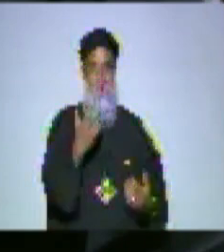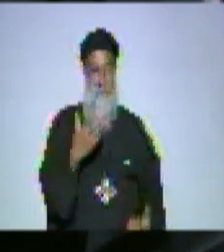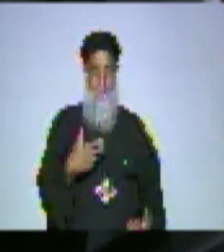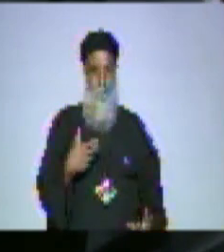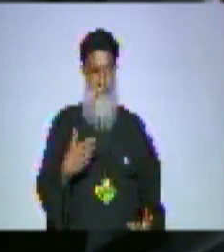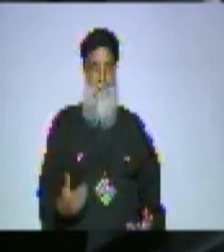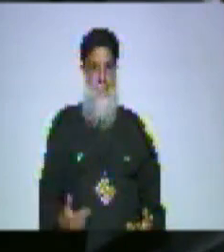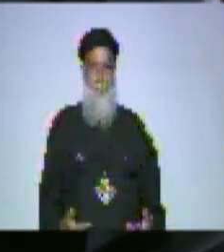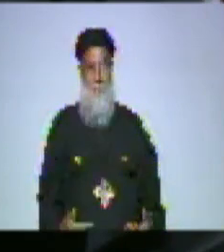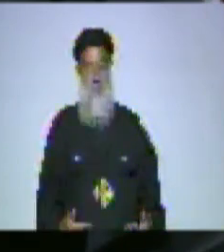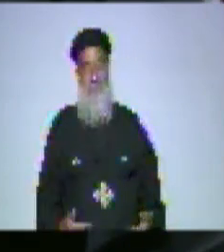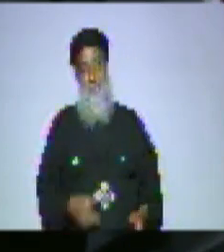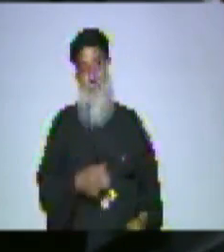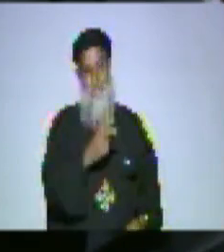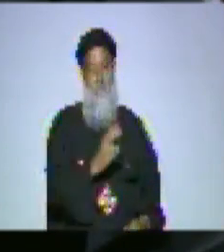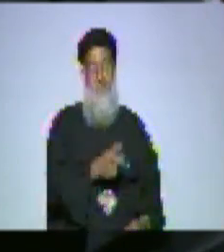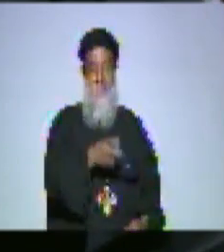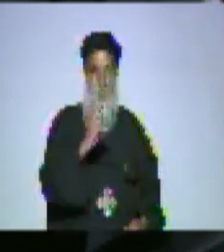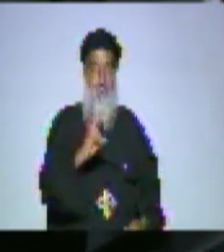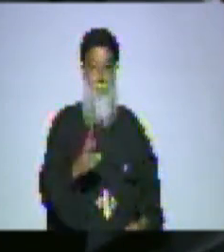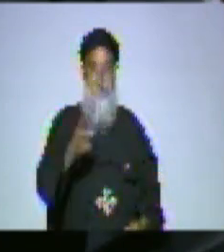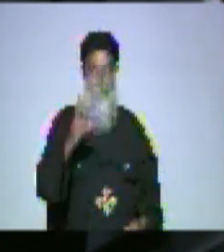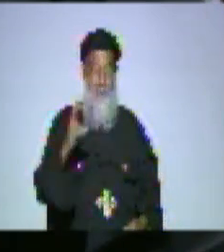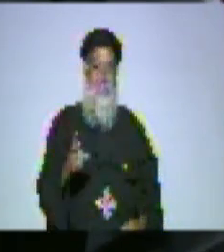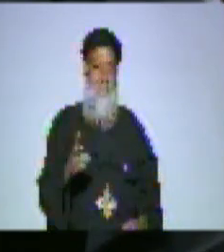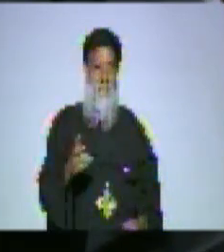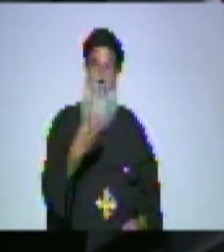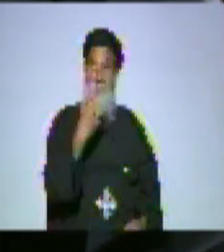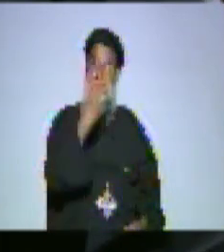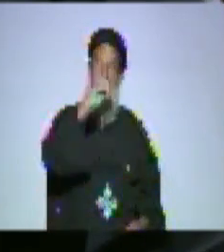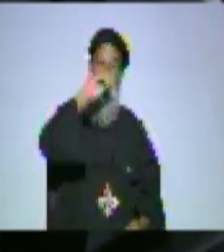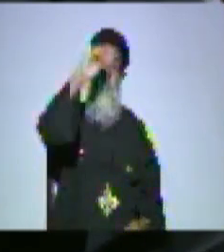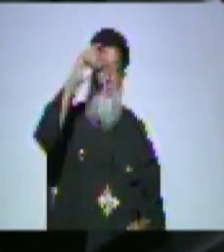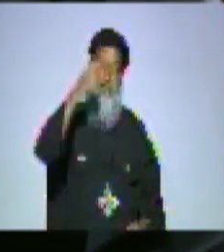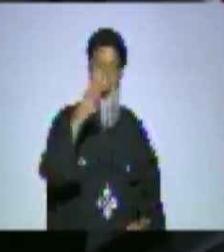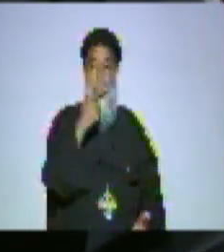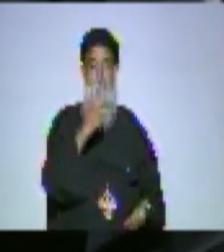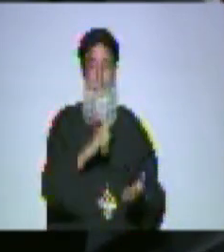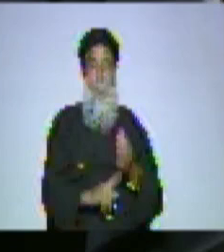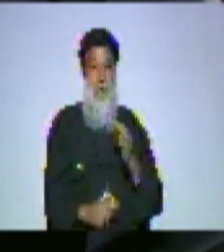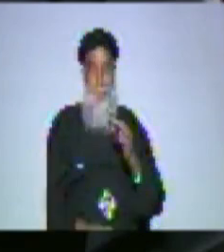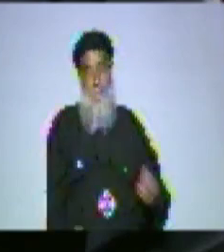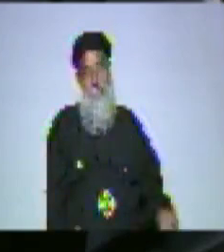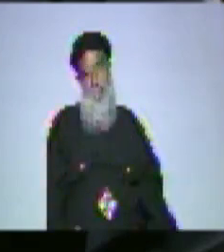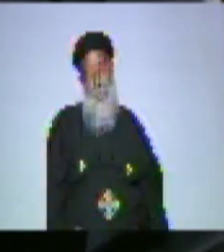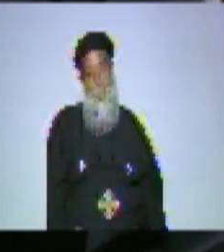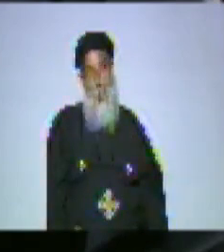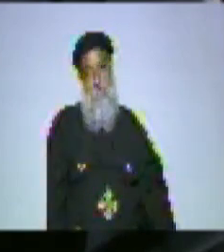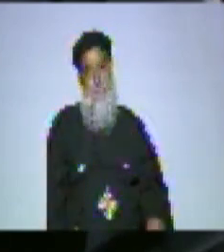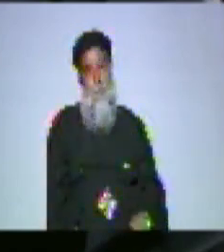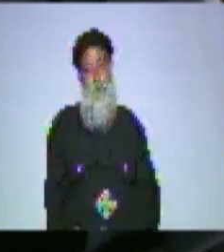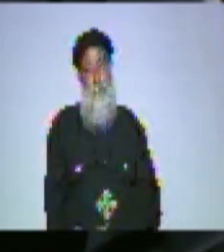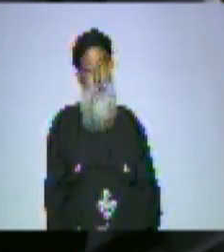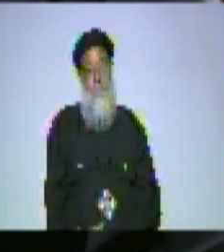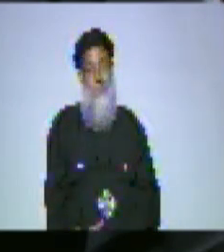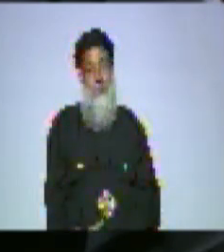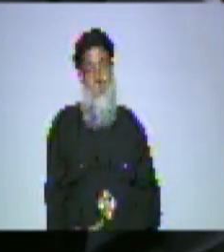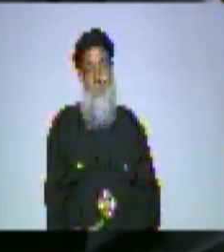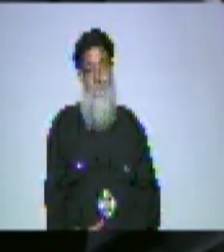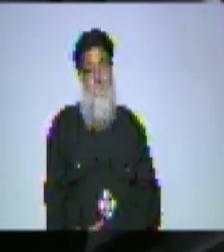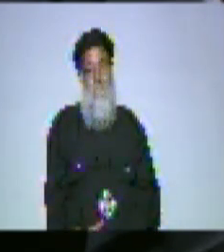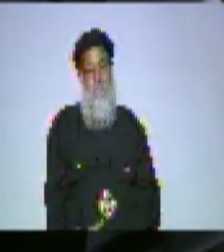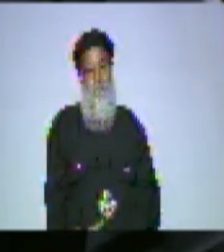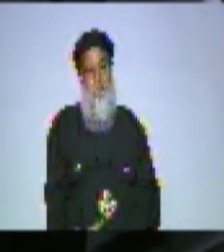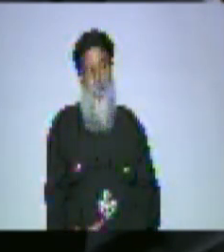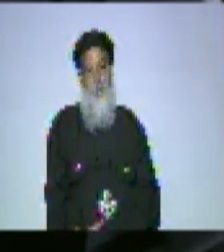باخذها على انها روحيه مش مش عالميه وكده